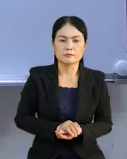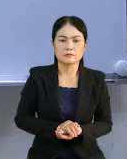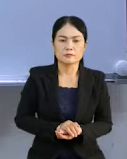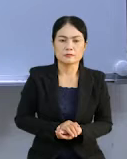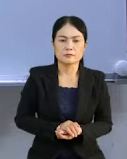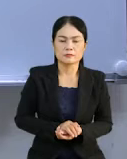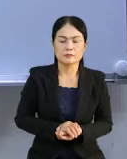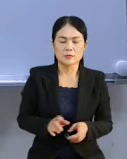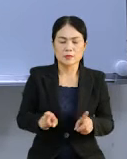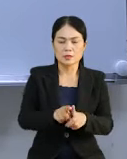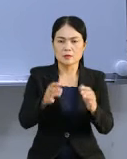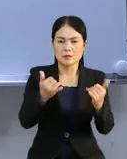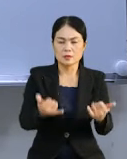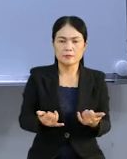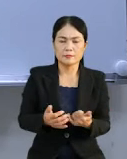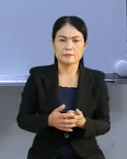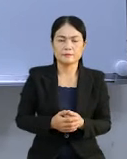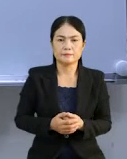Đội nít